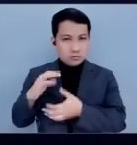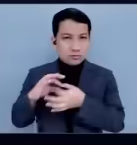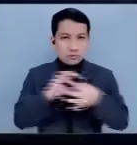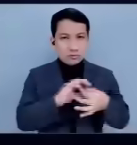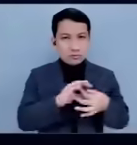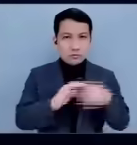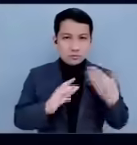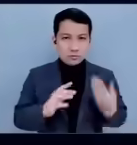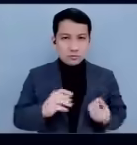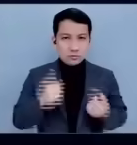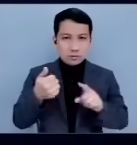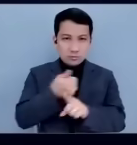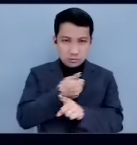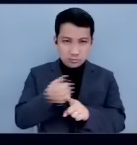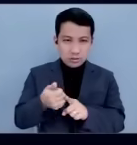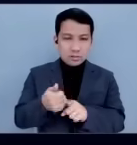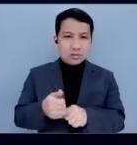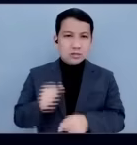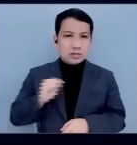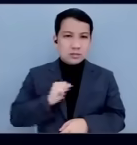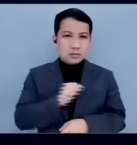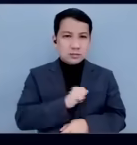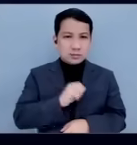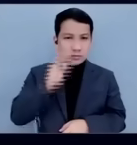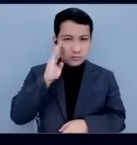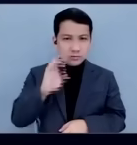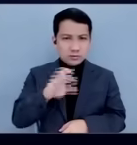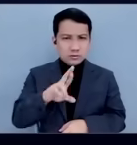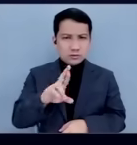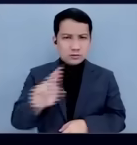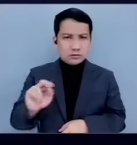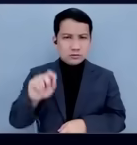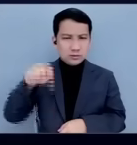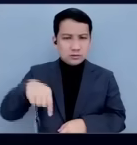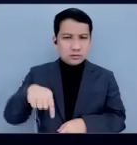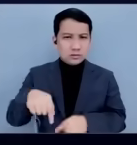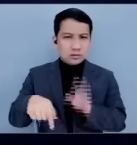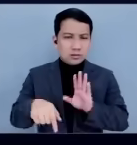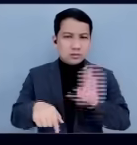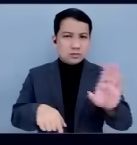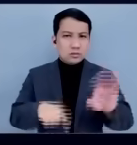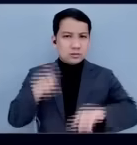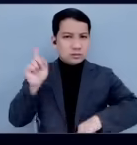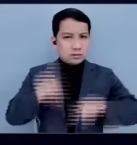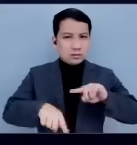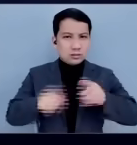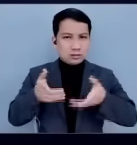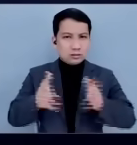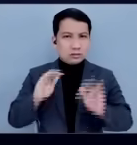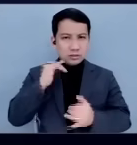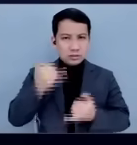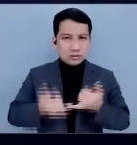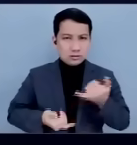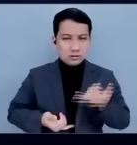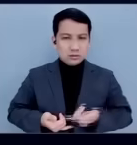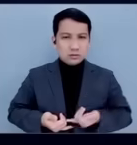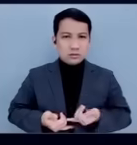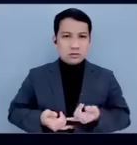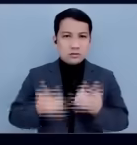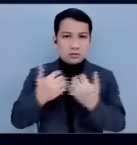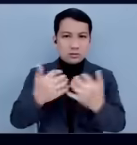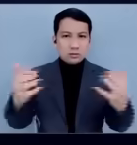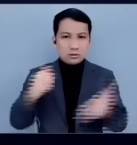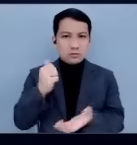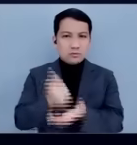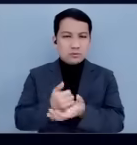pang-aabuso. Habang si Senator Barbara Pocock, bumuwelta na di dapat iniimbitahan sa parliament ang aniyay mga